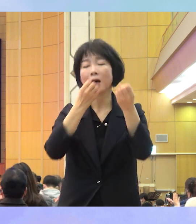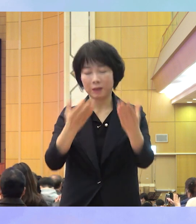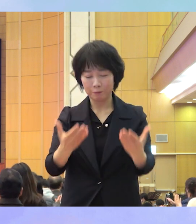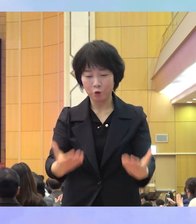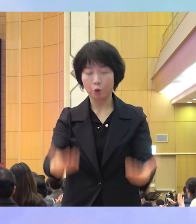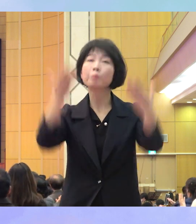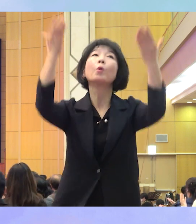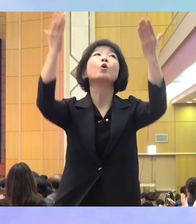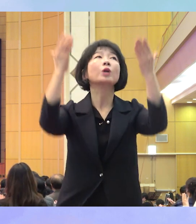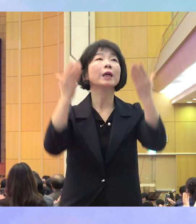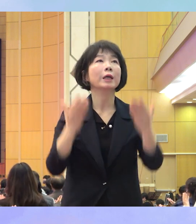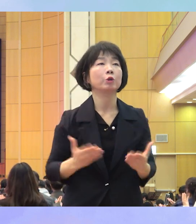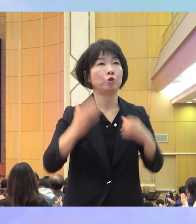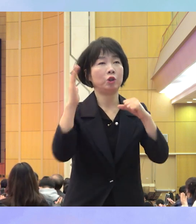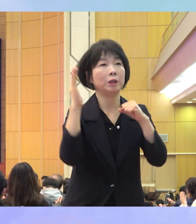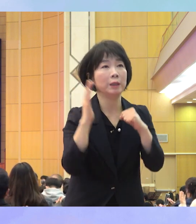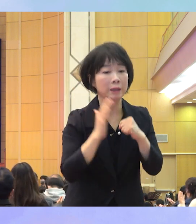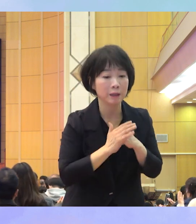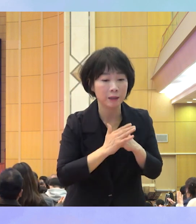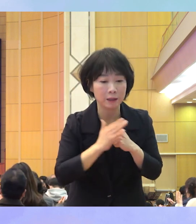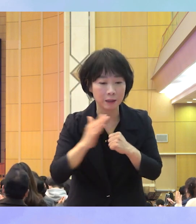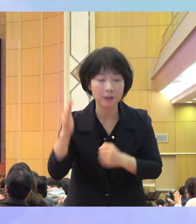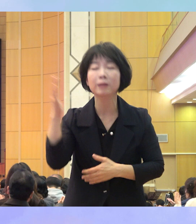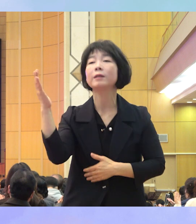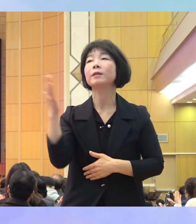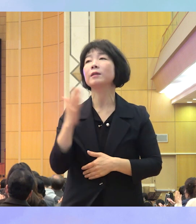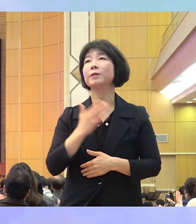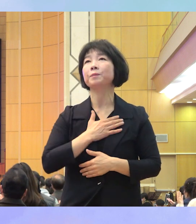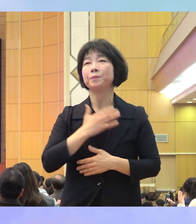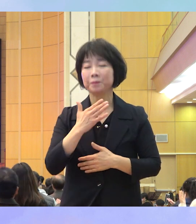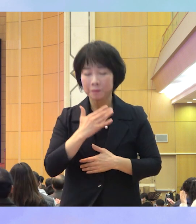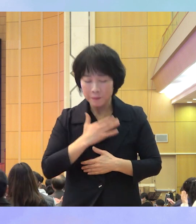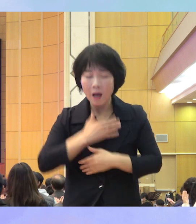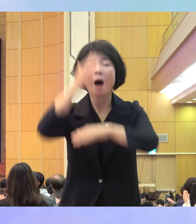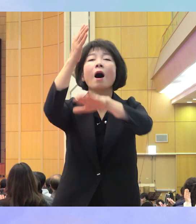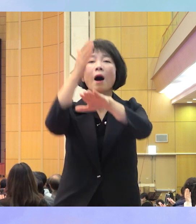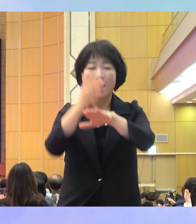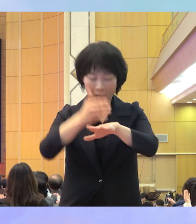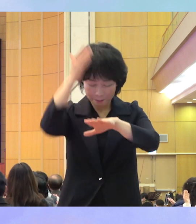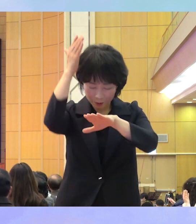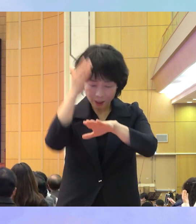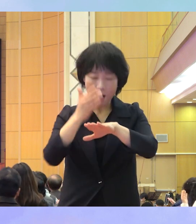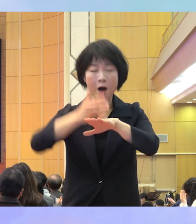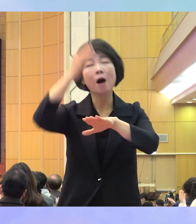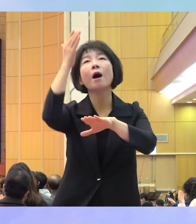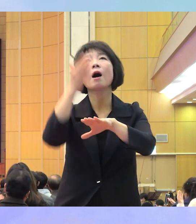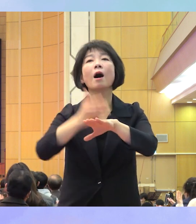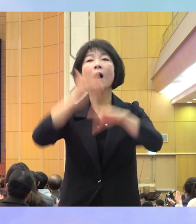하나님 축복해 주시니